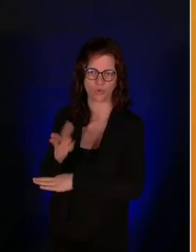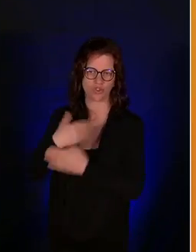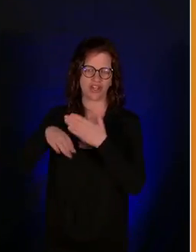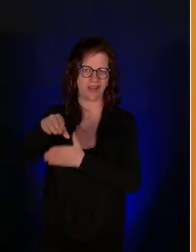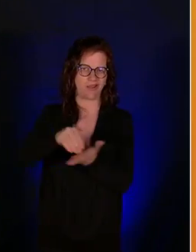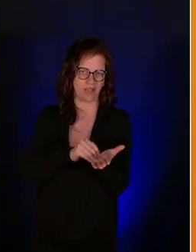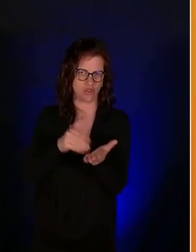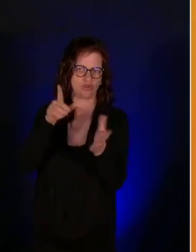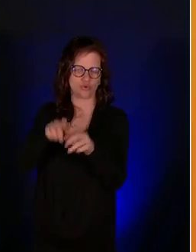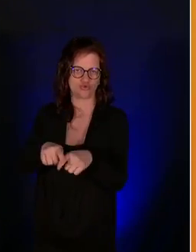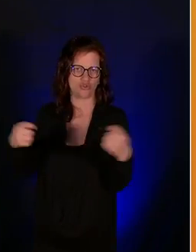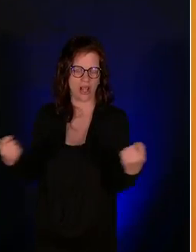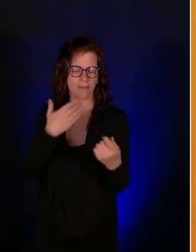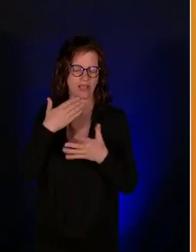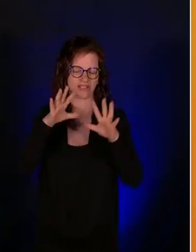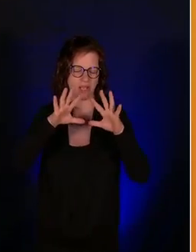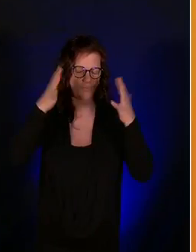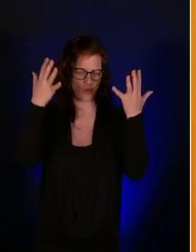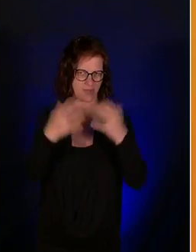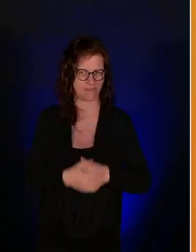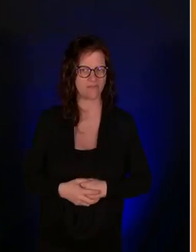Merci de l'applaudir.